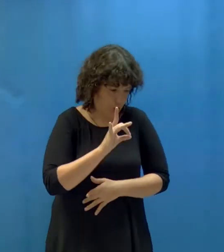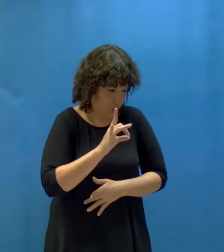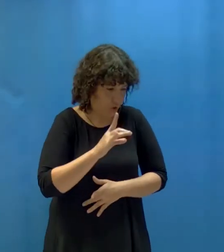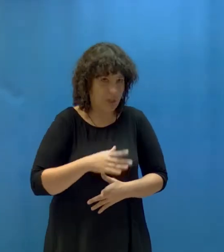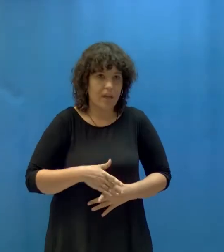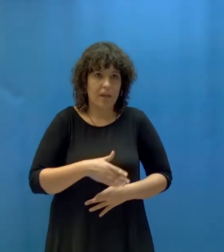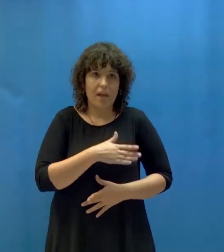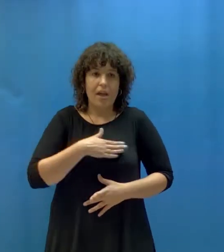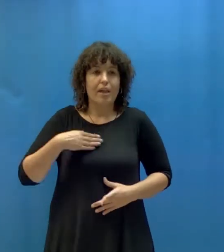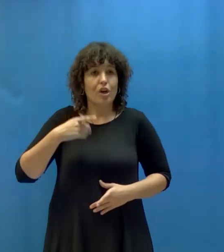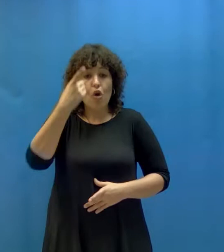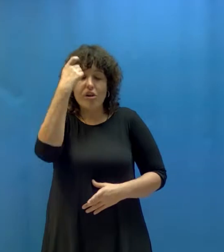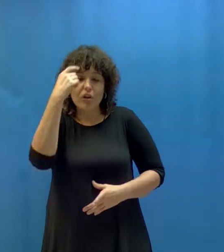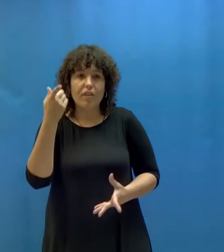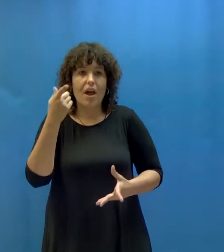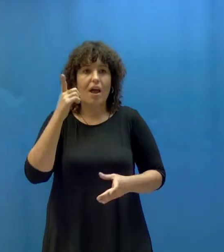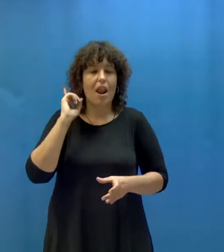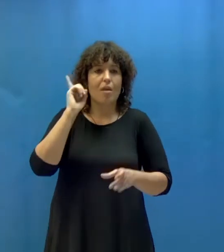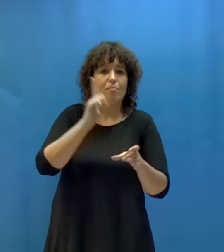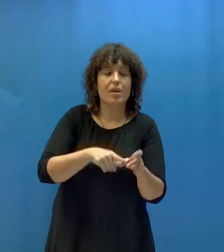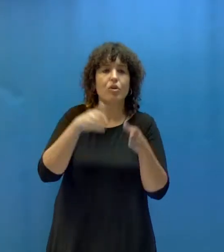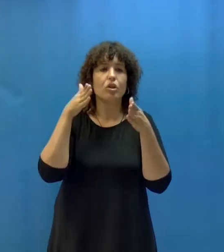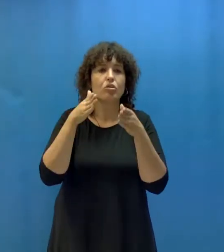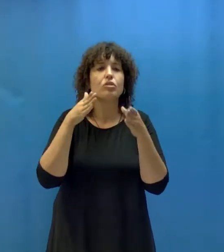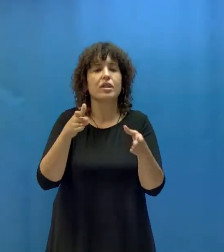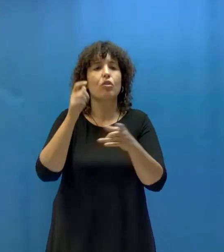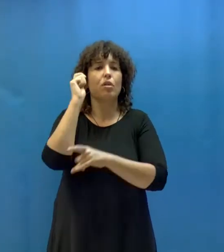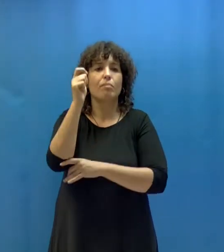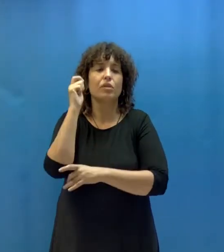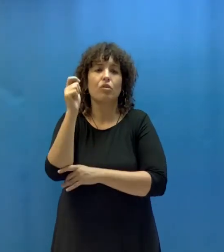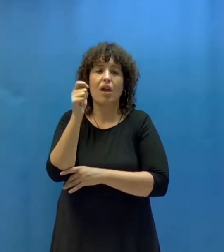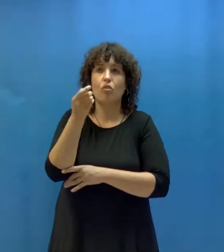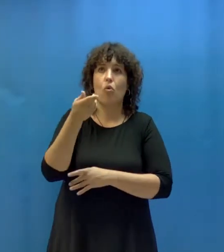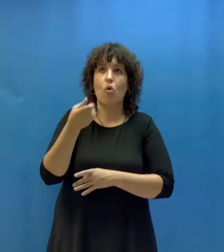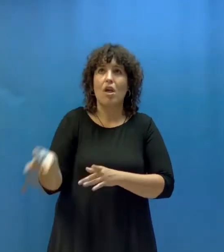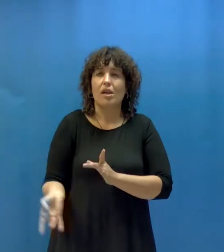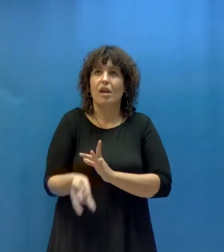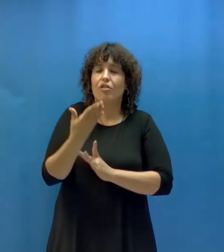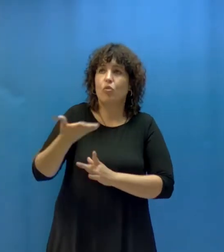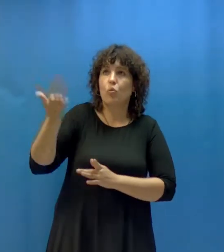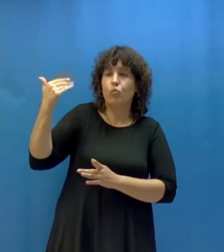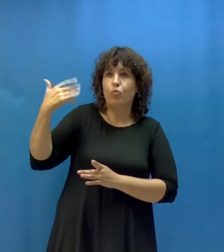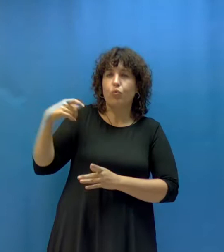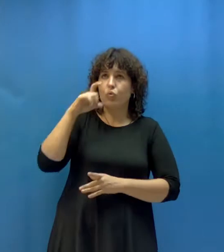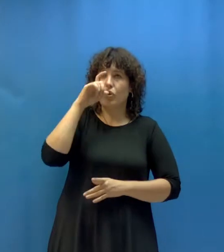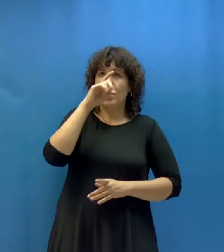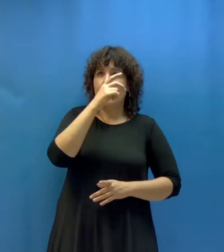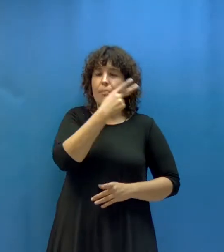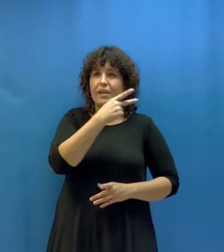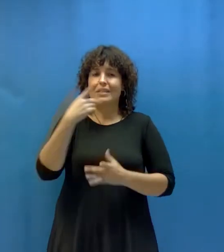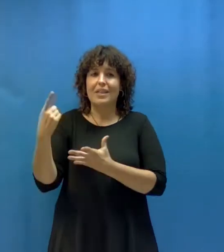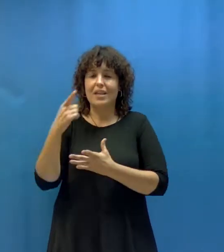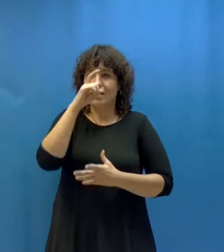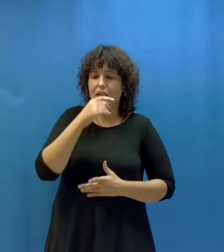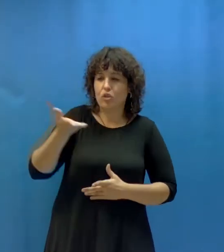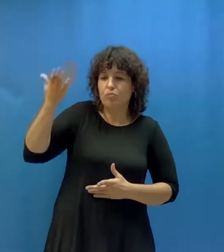dirigent de l'handbol a Castelló, membre del Consell Rector del Patronat des de la seva creació ja fa 26 anys i que sempre, sempre ha lluitat per millorar aquest